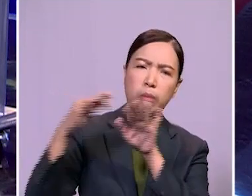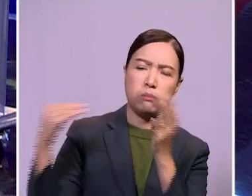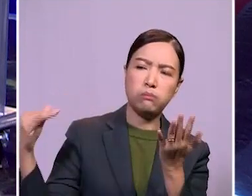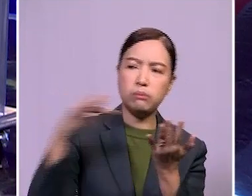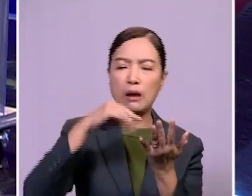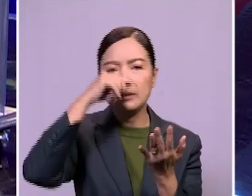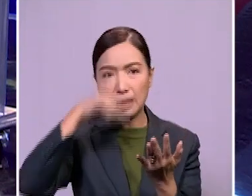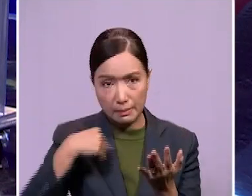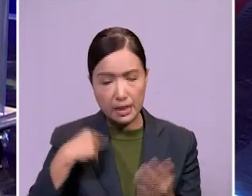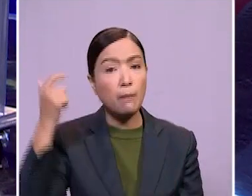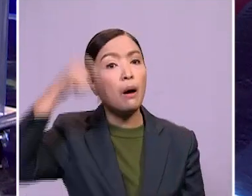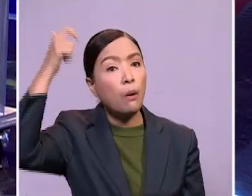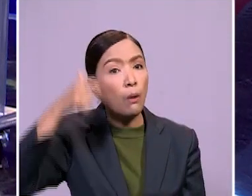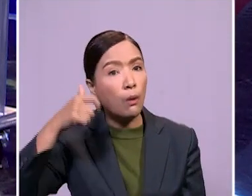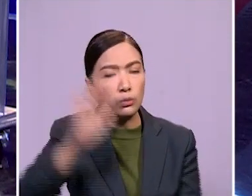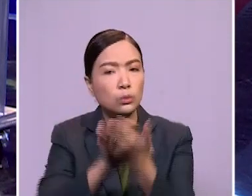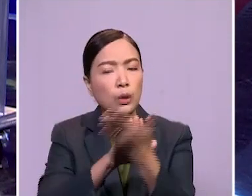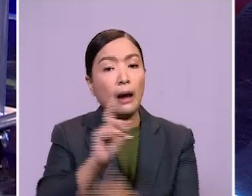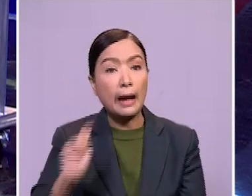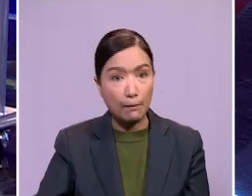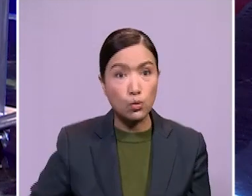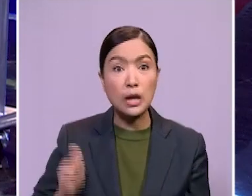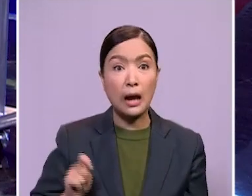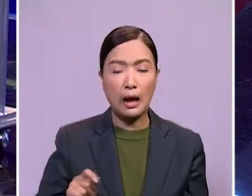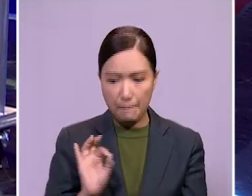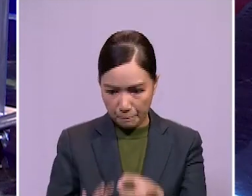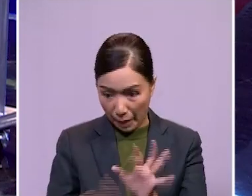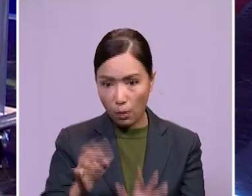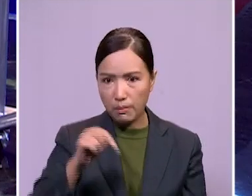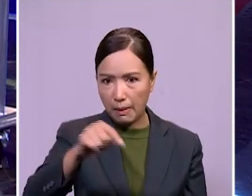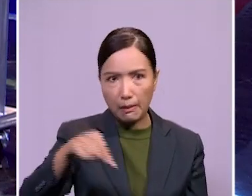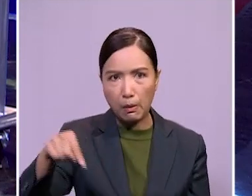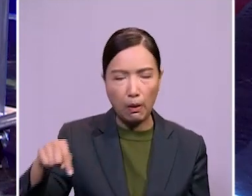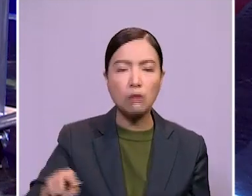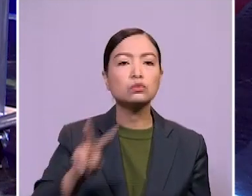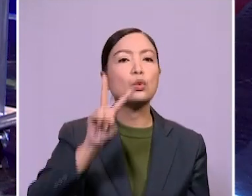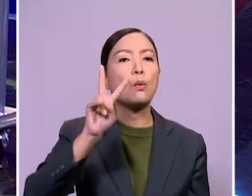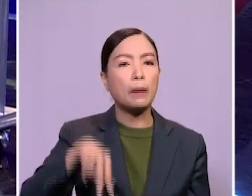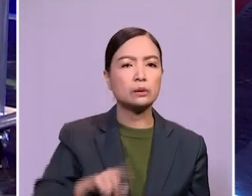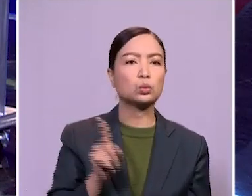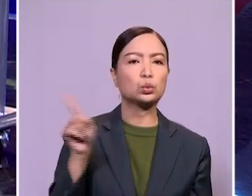ทุกวันเมื่อวานนี้กัมพูชาเผาไปเกือบ 2,000จุดนะคะเดี๋ยวอาจจะต้องดูแลเรื่องของสุขภาพกันตัวเองให้ดีด้วย